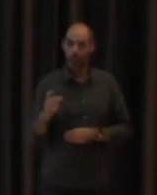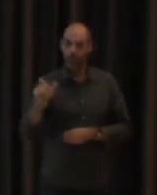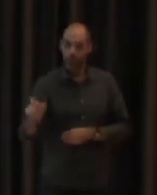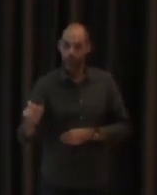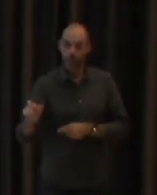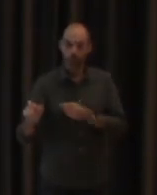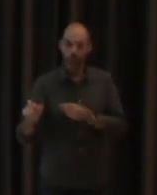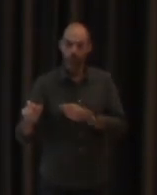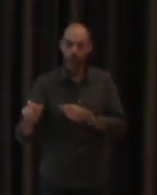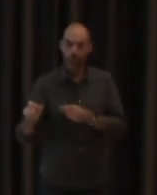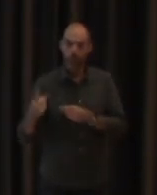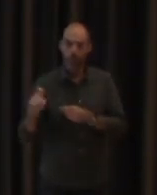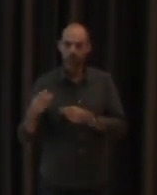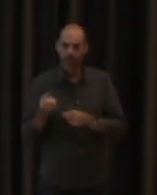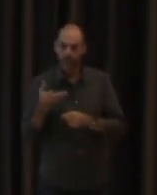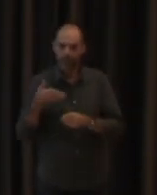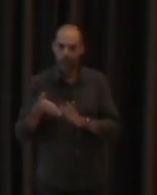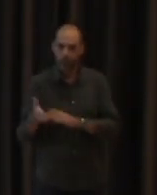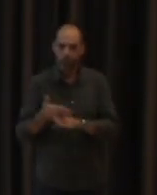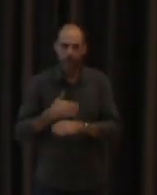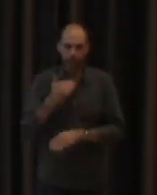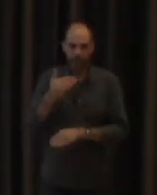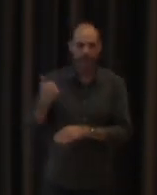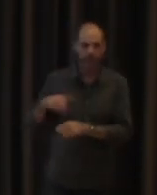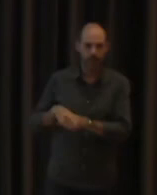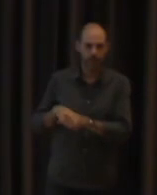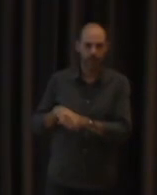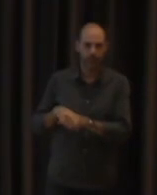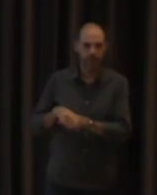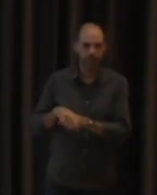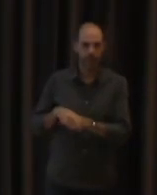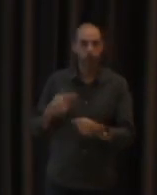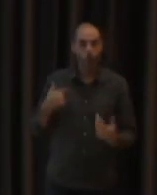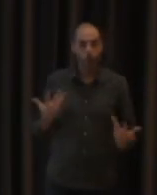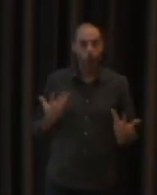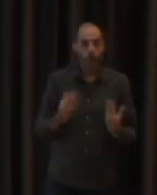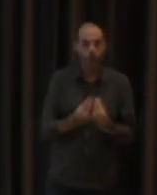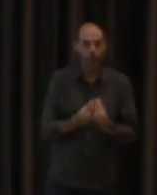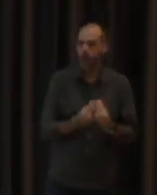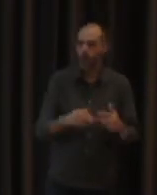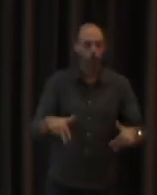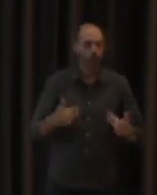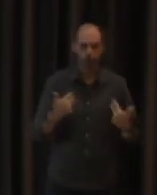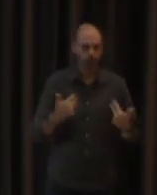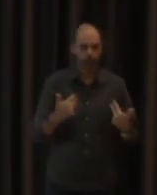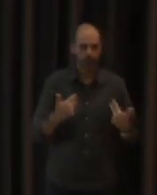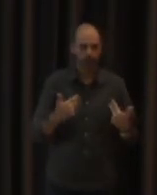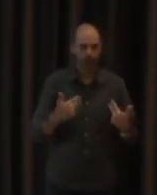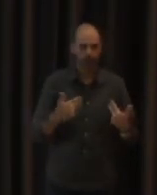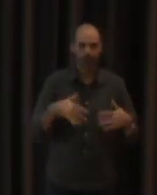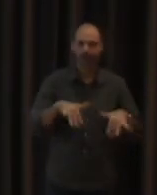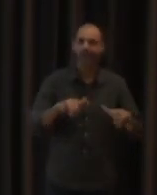quedar sobreentès. Els verbs com conviure, en canvi, no ho permeten, ni tampoc ho permetria